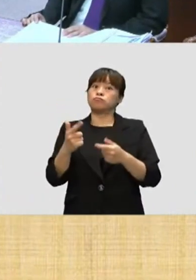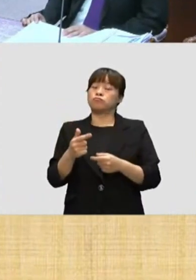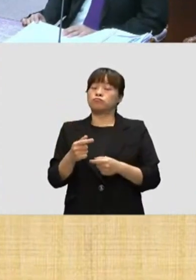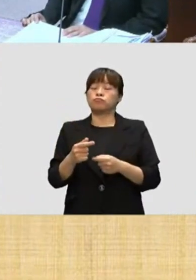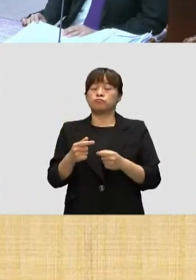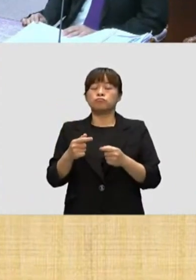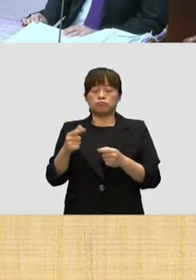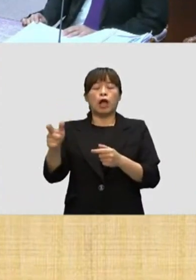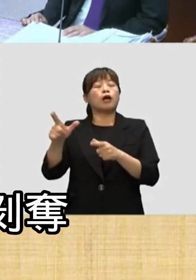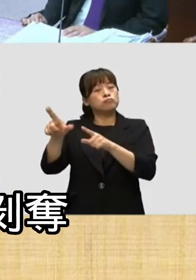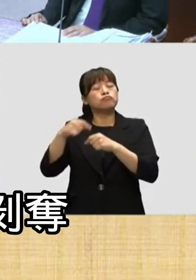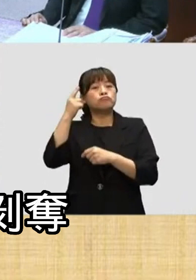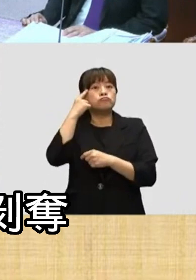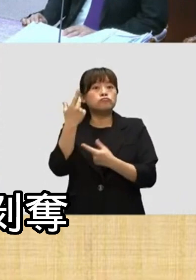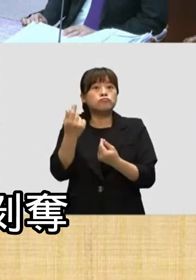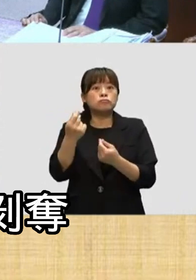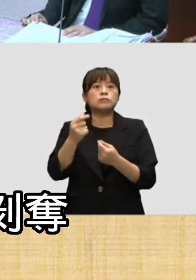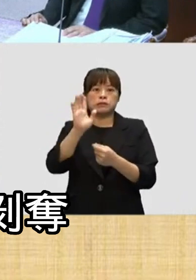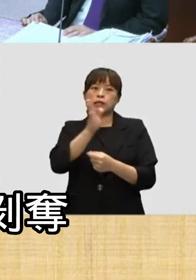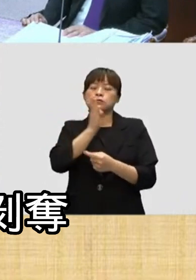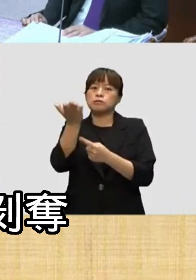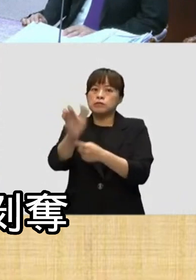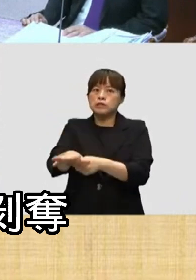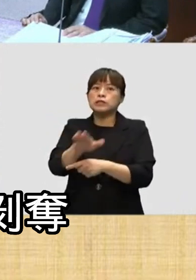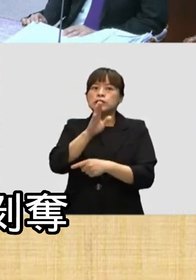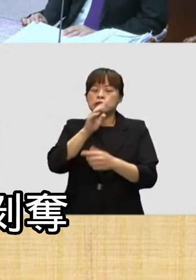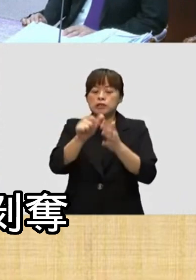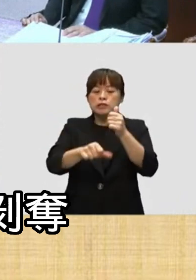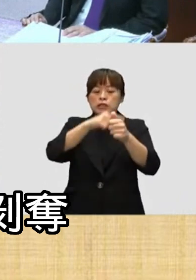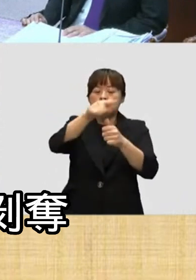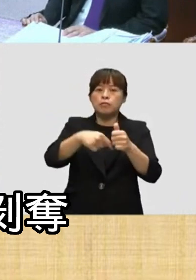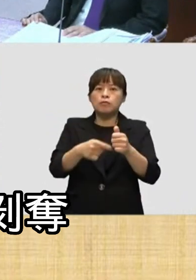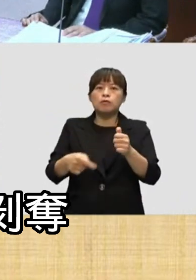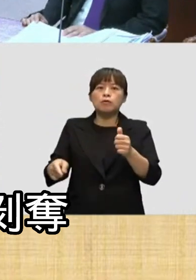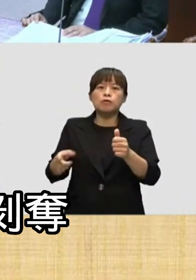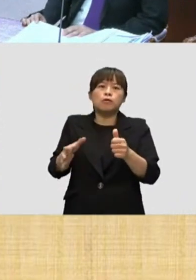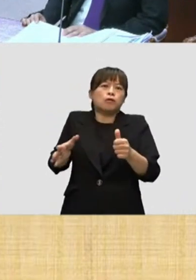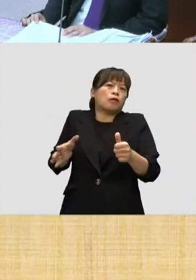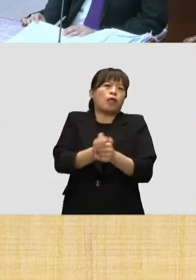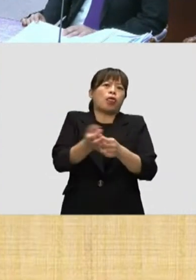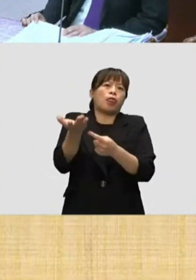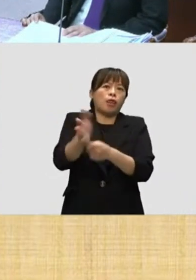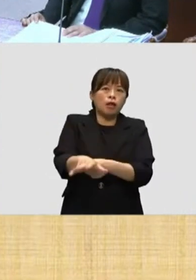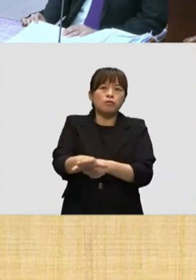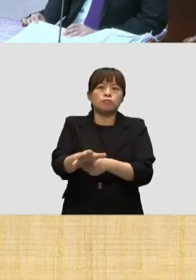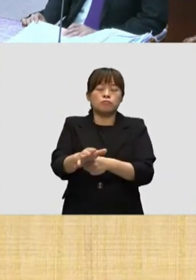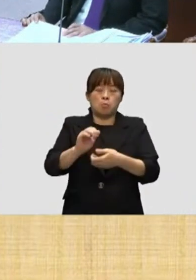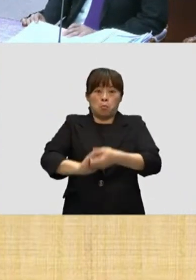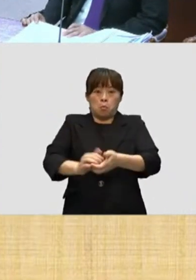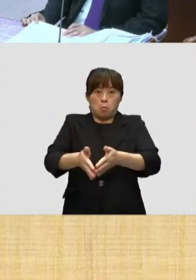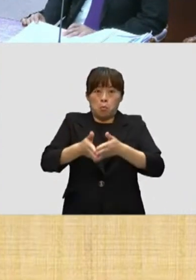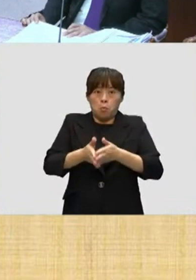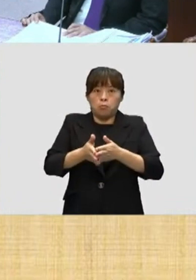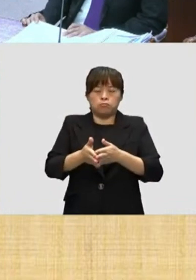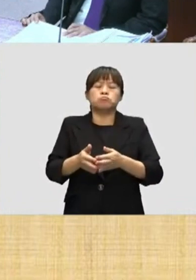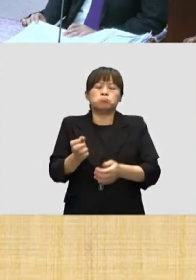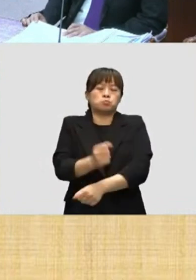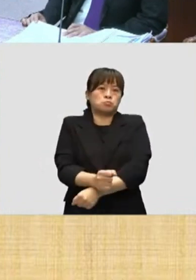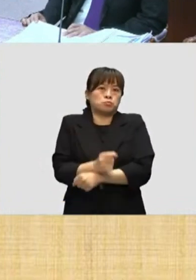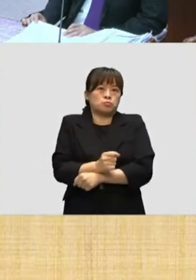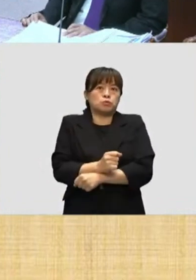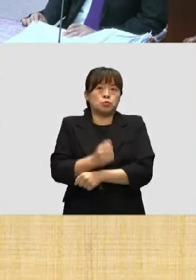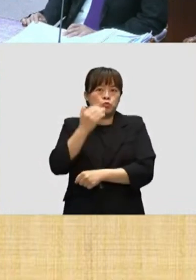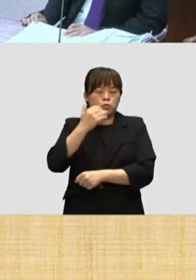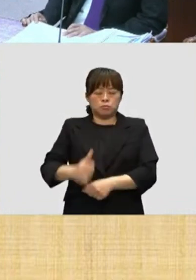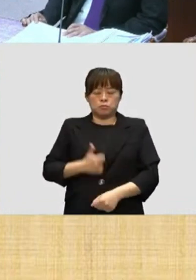院一贯的见解。但死刑毕竟是将生命永远的剥夺，其适用必须非常的慎重，若其罪